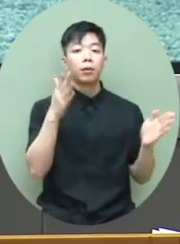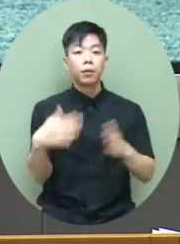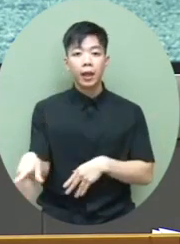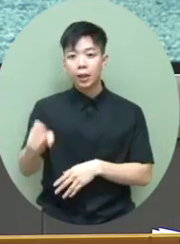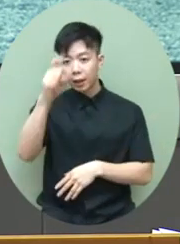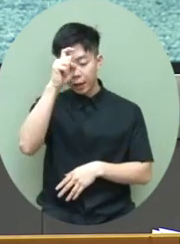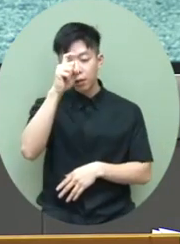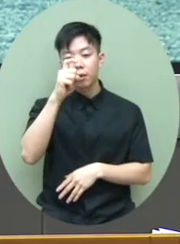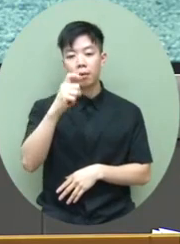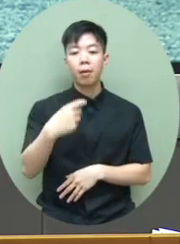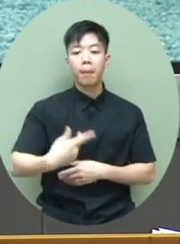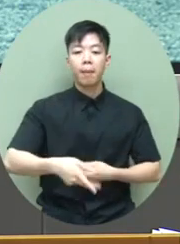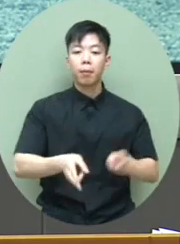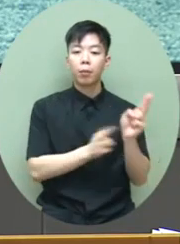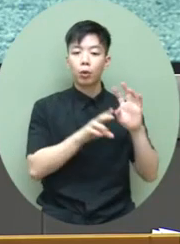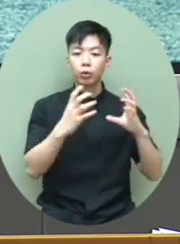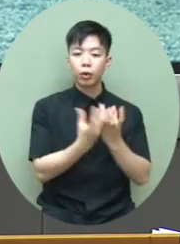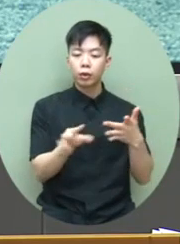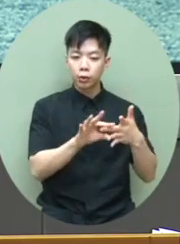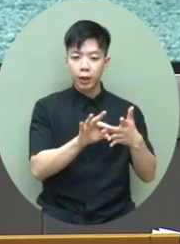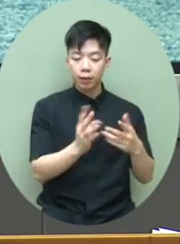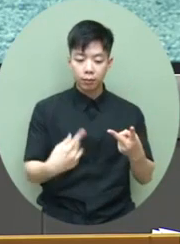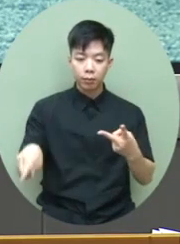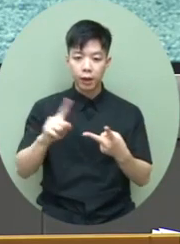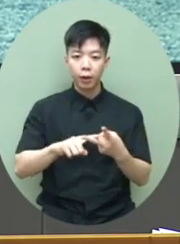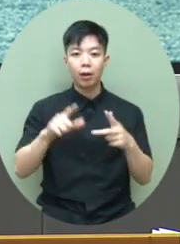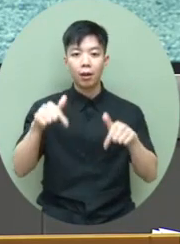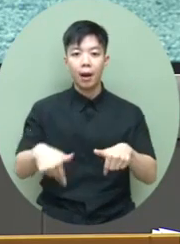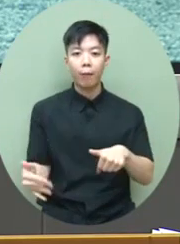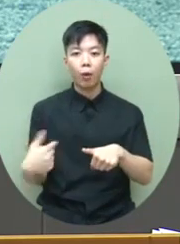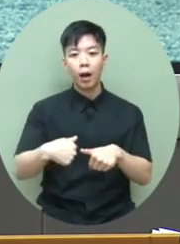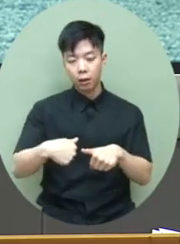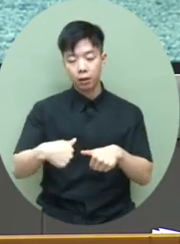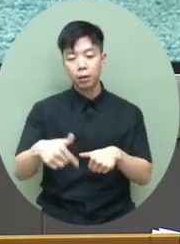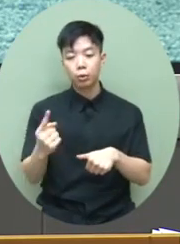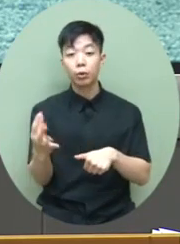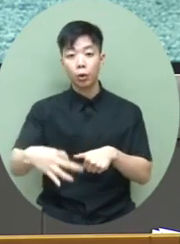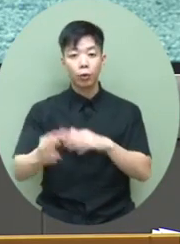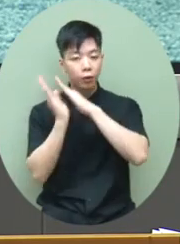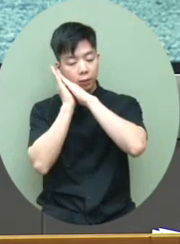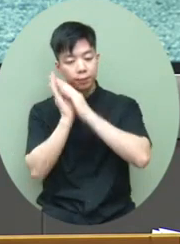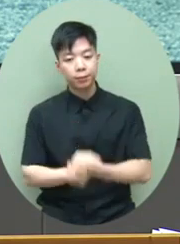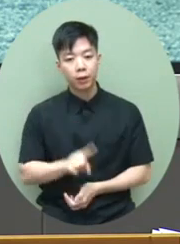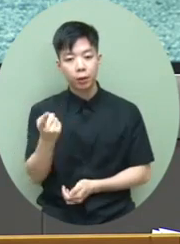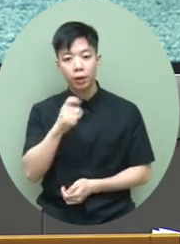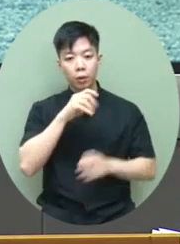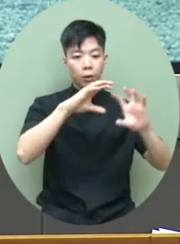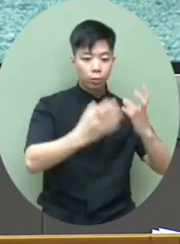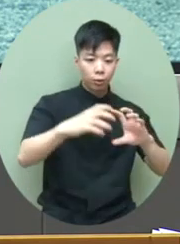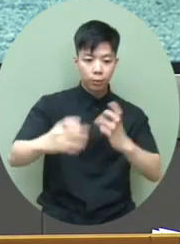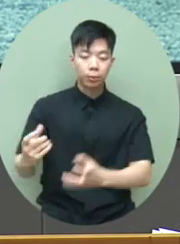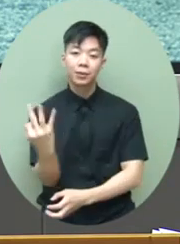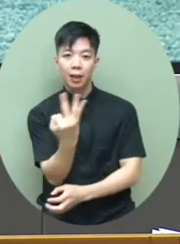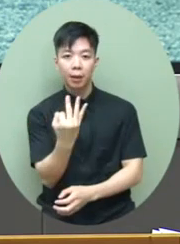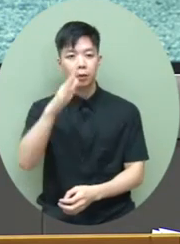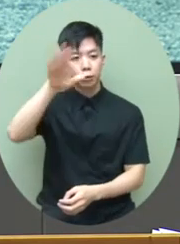士啦。咁另外一個係南灣半島居住嘅人士。咁另外仲有三組人咧，就係、暫時揾唔到源頭嘅。咁